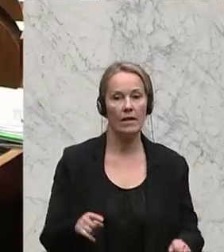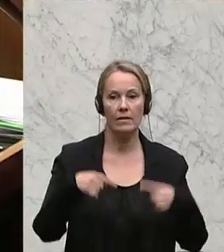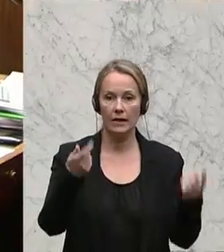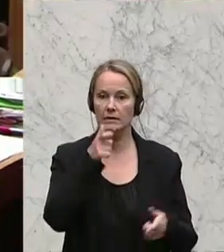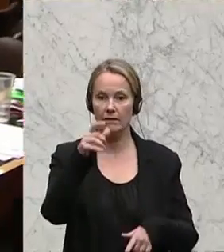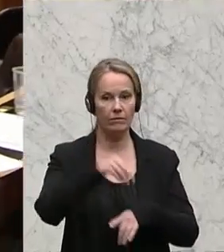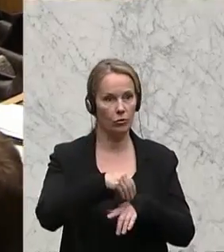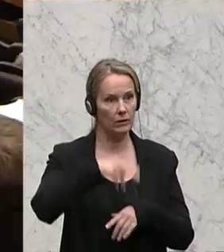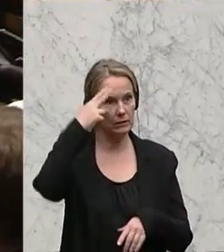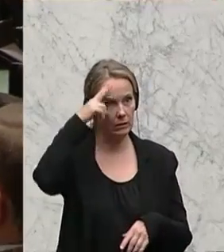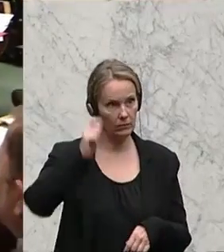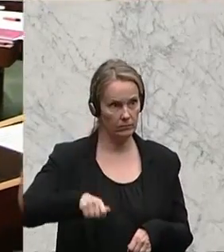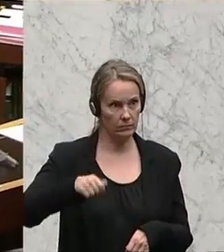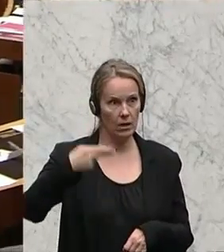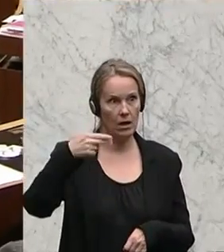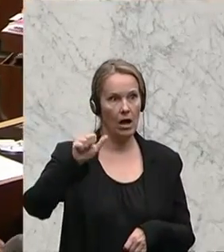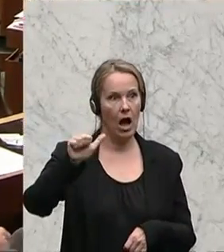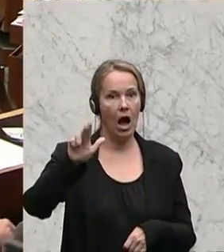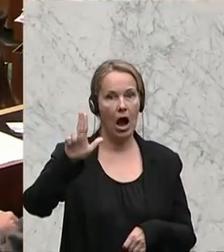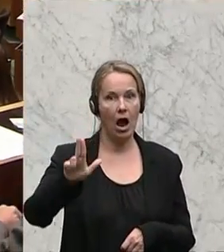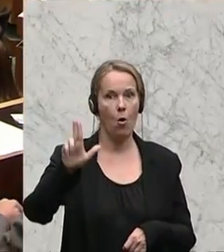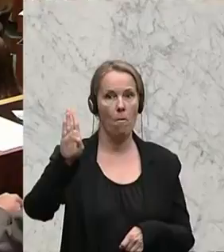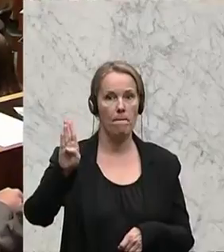Nächste Wortmeldung vom Herrn Abgeordneten Peter Haubner.